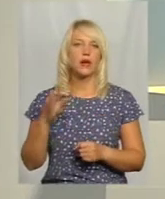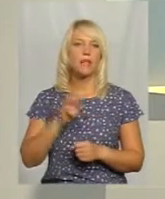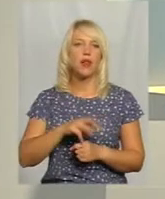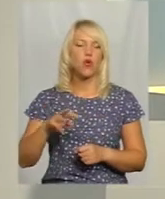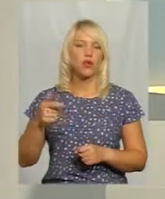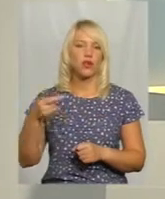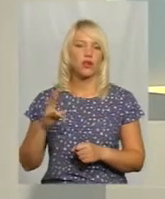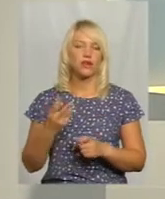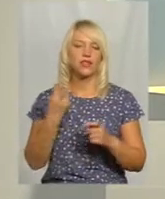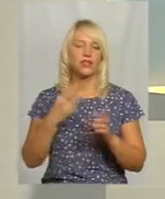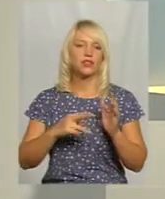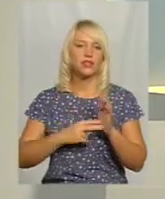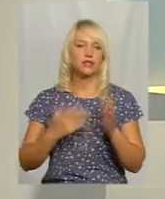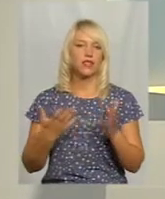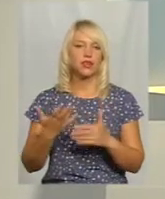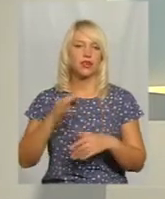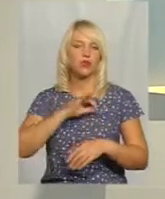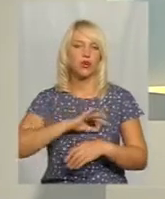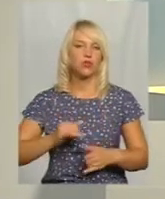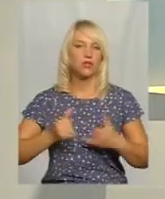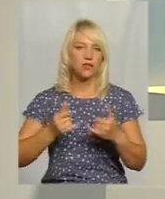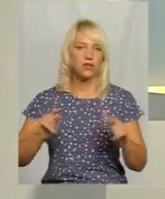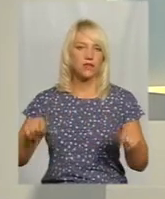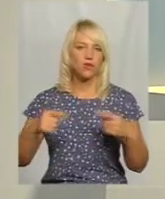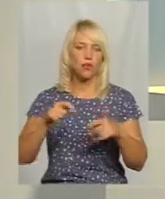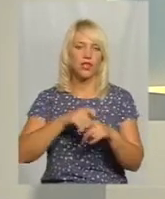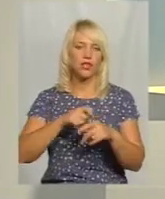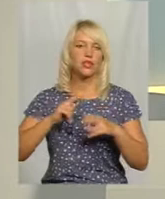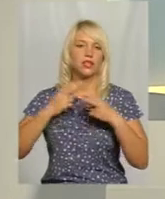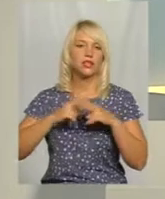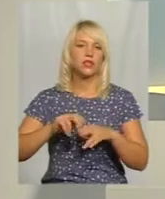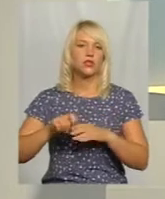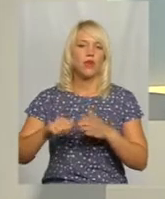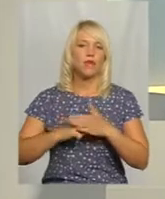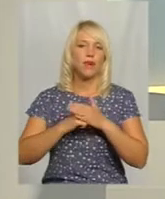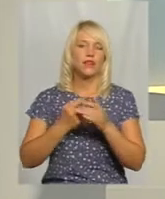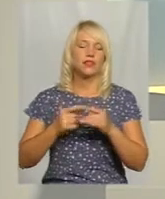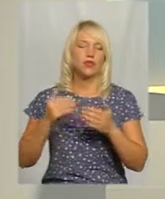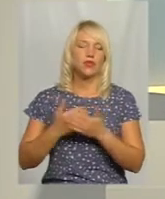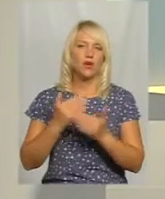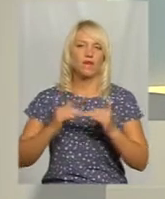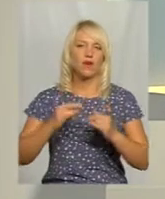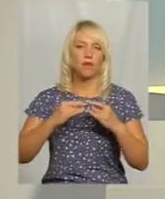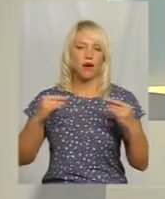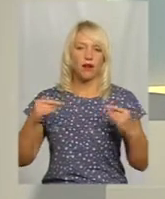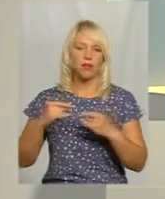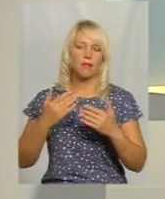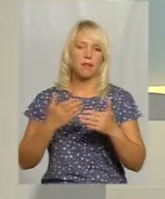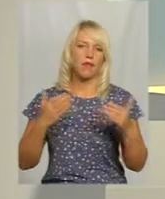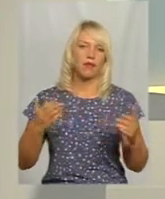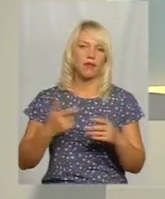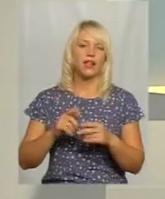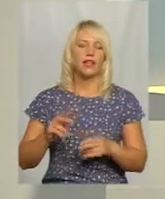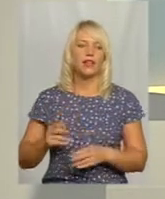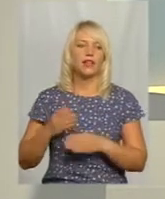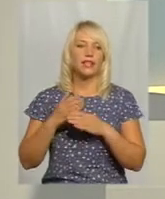гривень, 37 з яких використали для створення матеріально-технічної бази. Це нові парти, меблі, дидактичні матеріали, а також